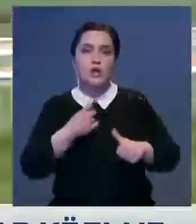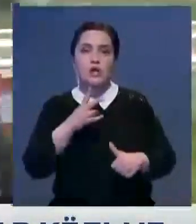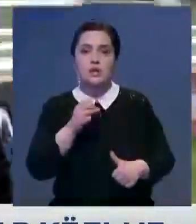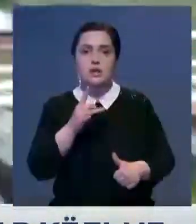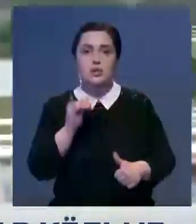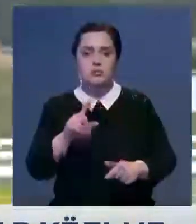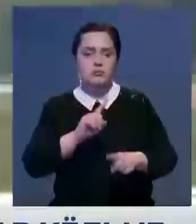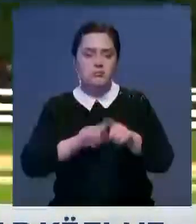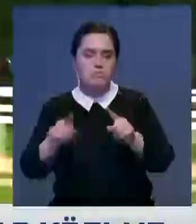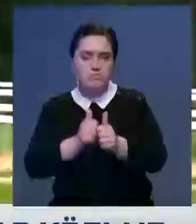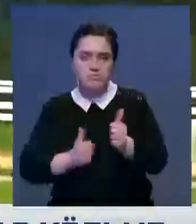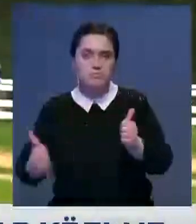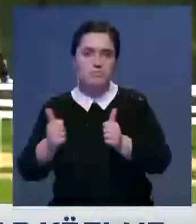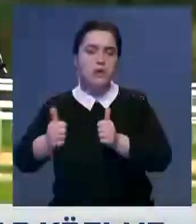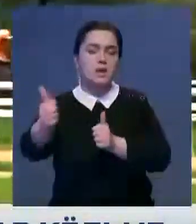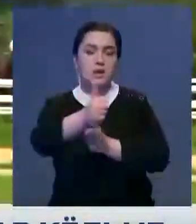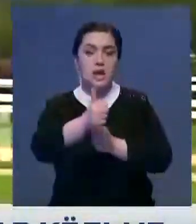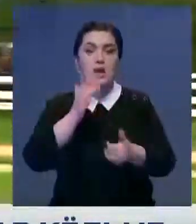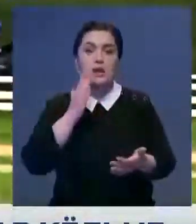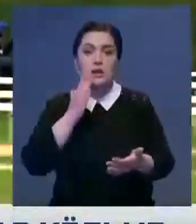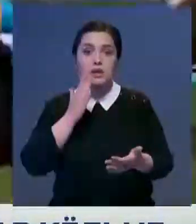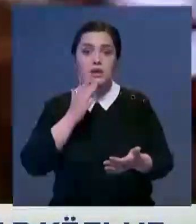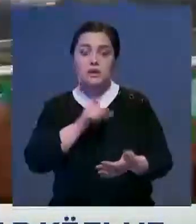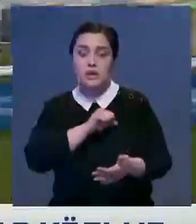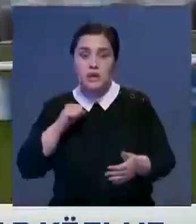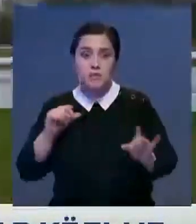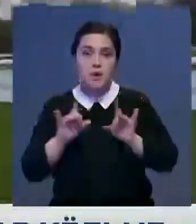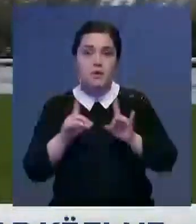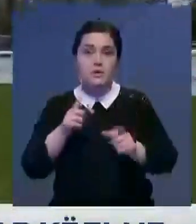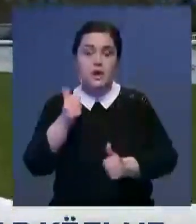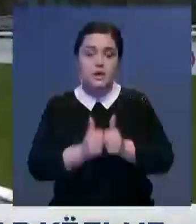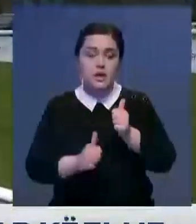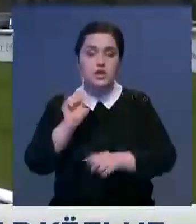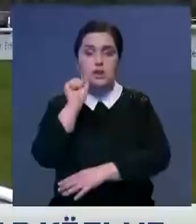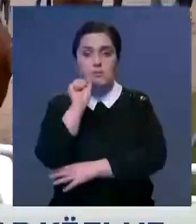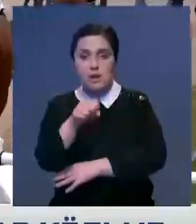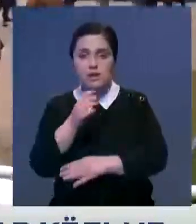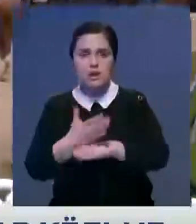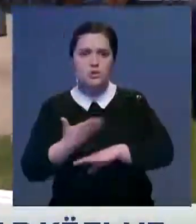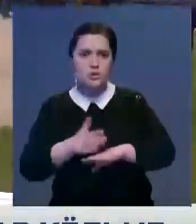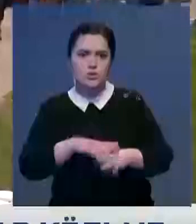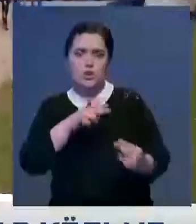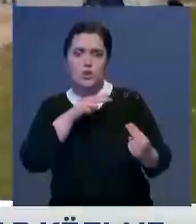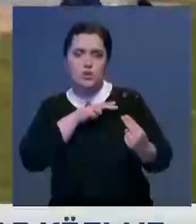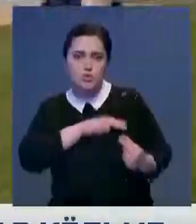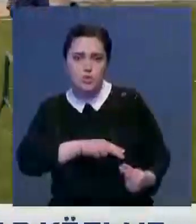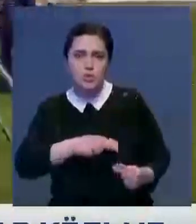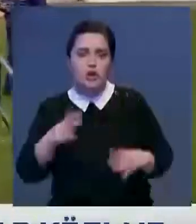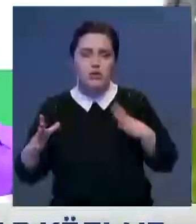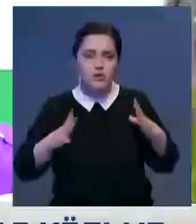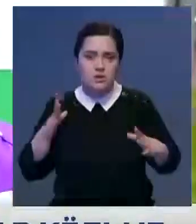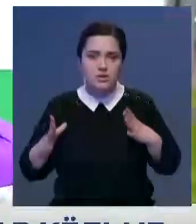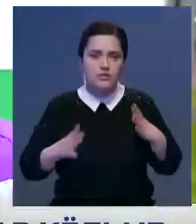опередил всех своих соперников. Сам жокей рассказывает, что за каждой победой стоит тяжелый труд и изнурительные